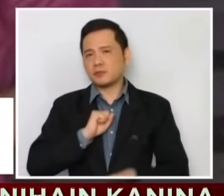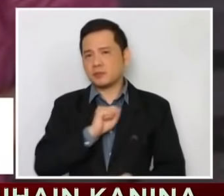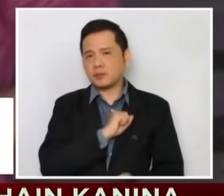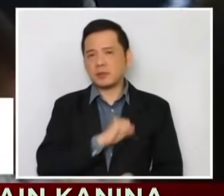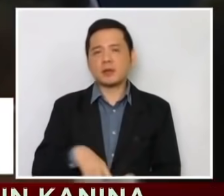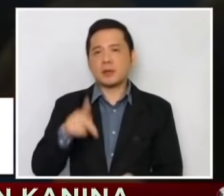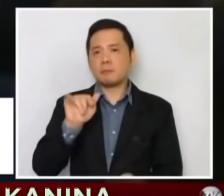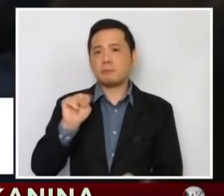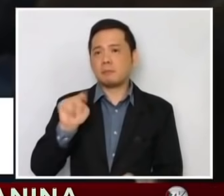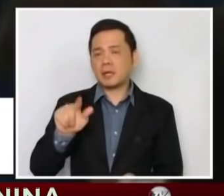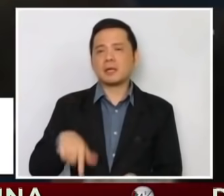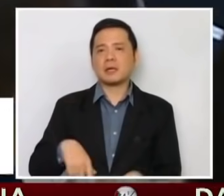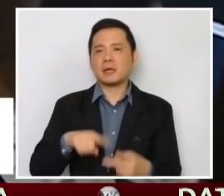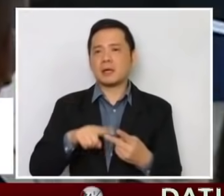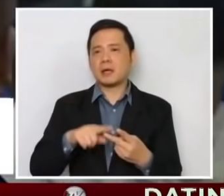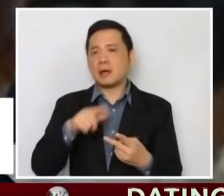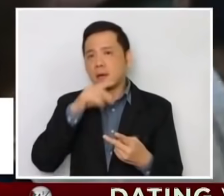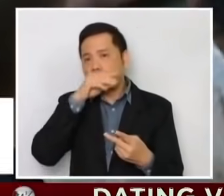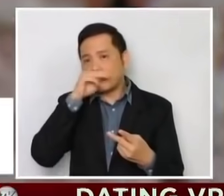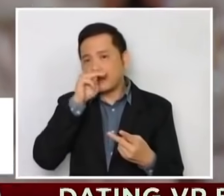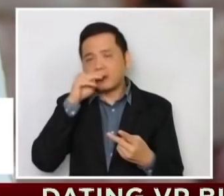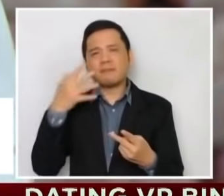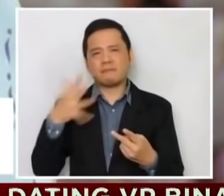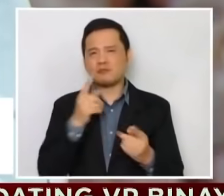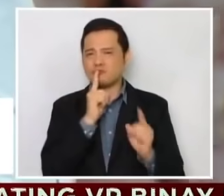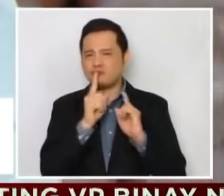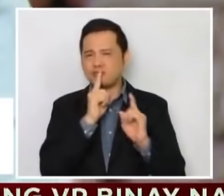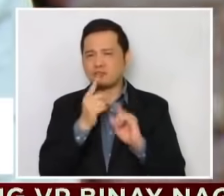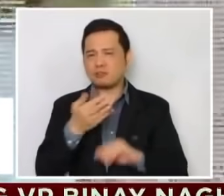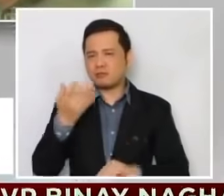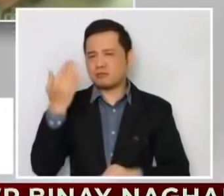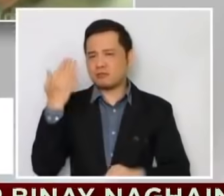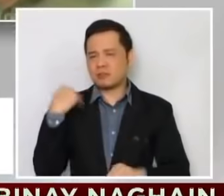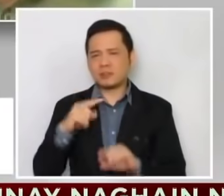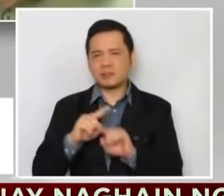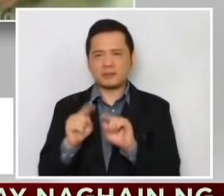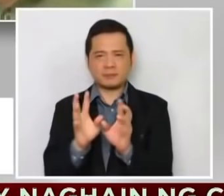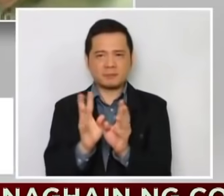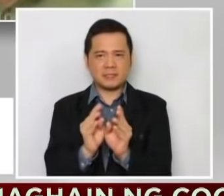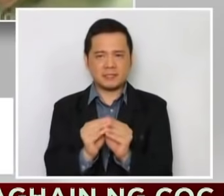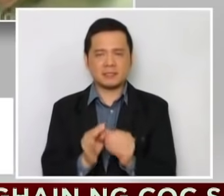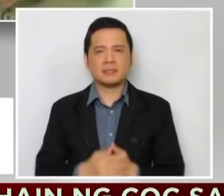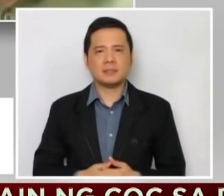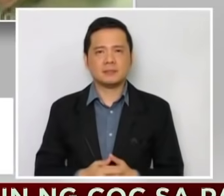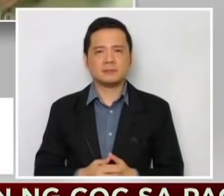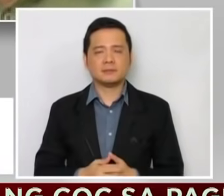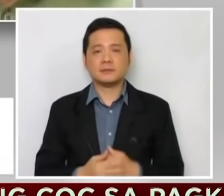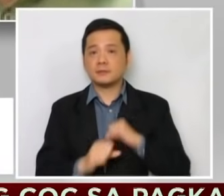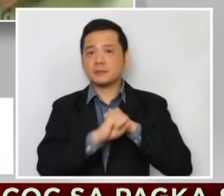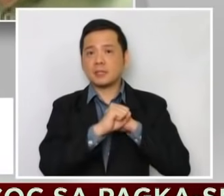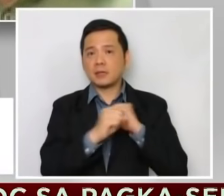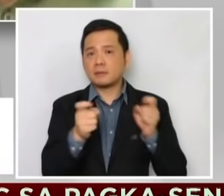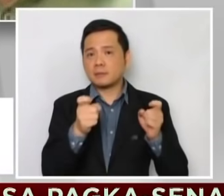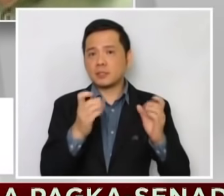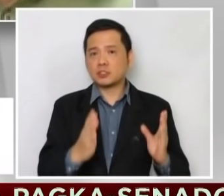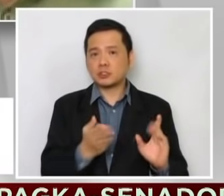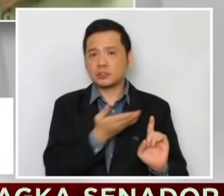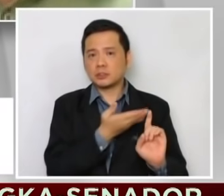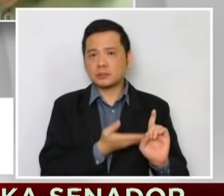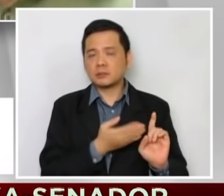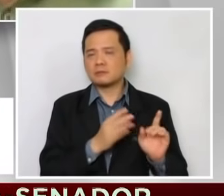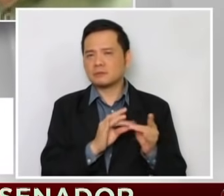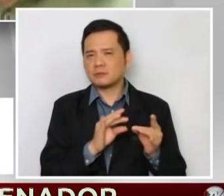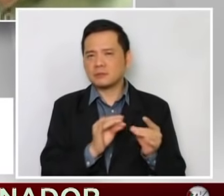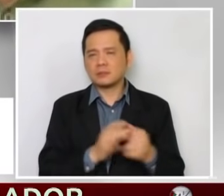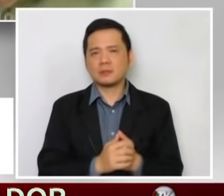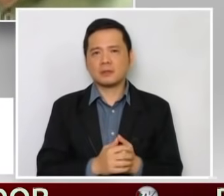Pacquiao na lahat ay nakausap na ni Robredo sa mga nabigong unity talks. Ayon sa campaign manager ng alkalde, tuloy ang pagtakbo